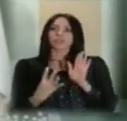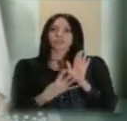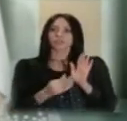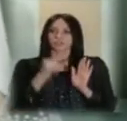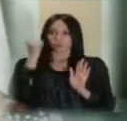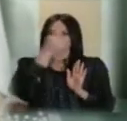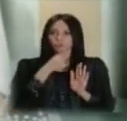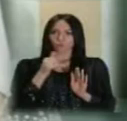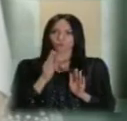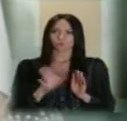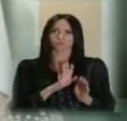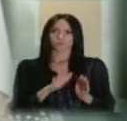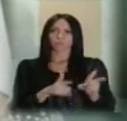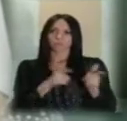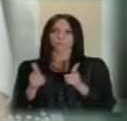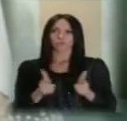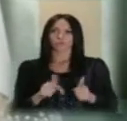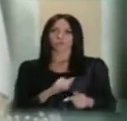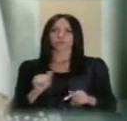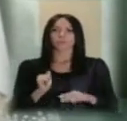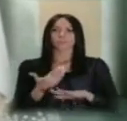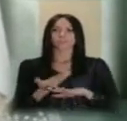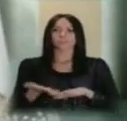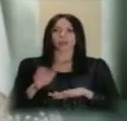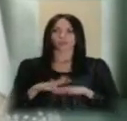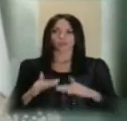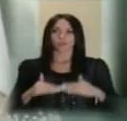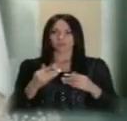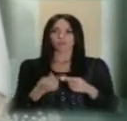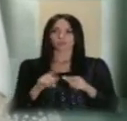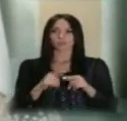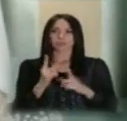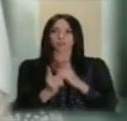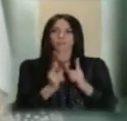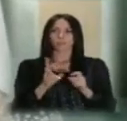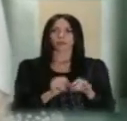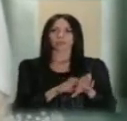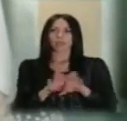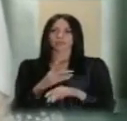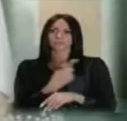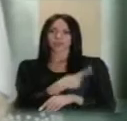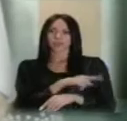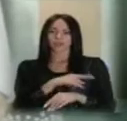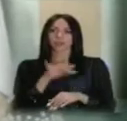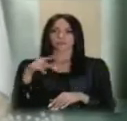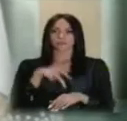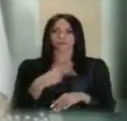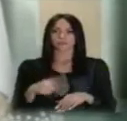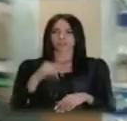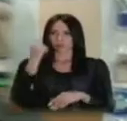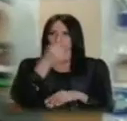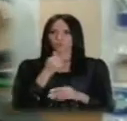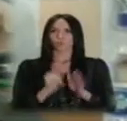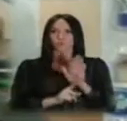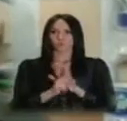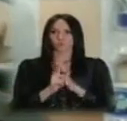пілотування найбільш складного етапу. Це реформи на рівні лікарень, і в 2020 році, власне, починаються зміни в лікарнях.